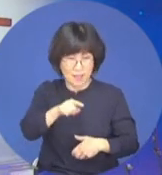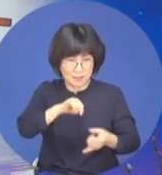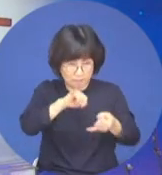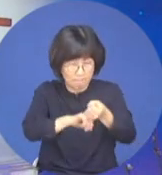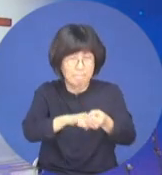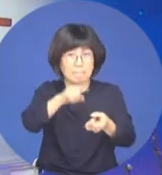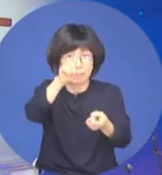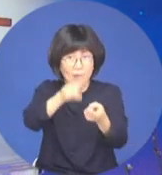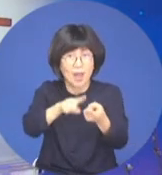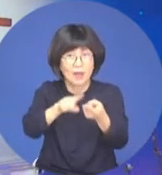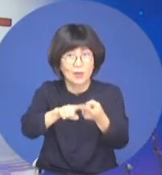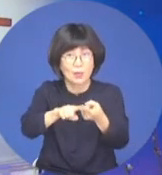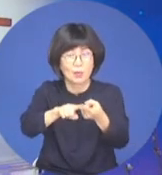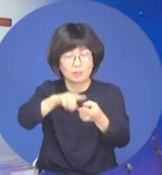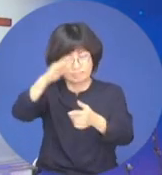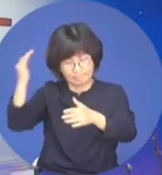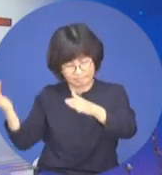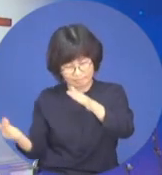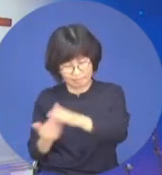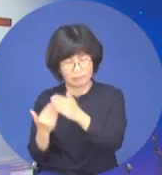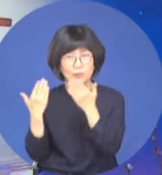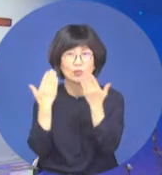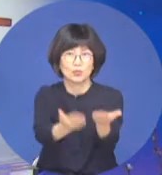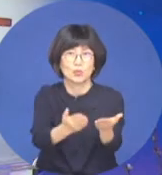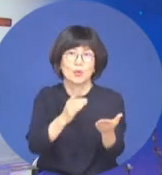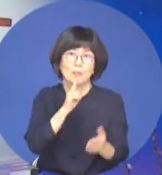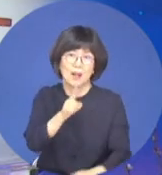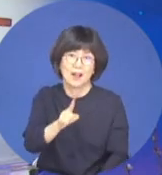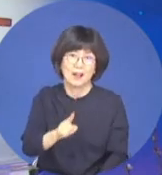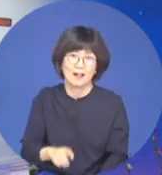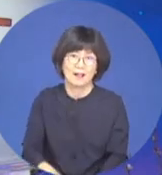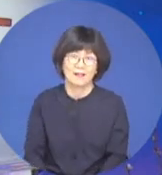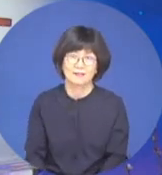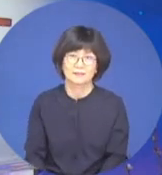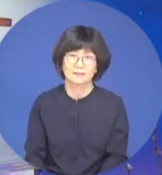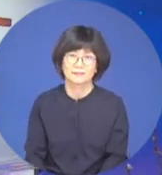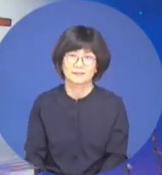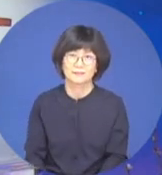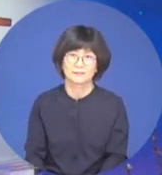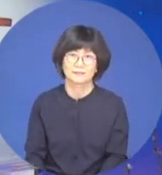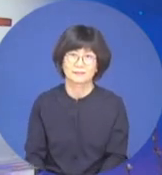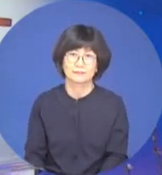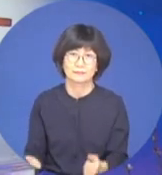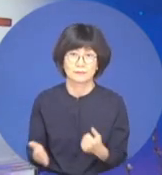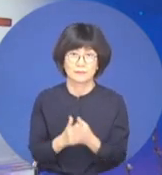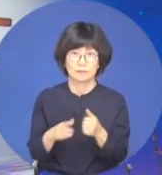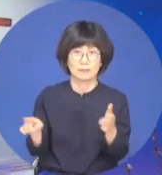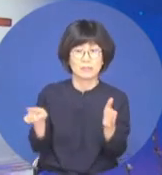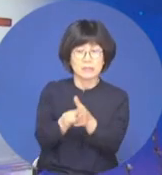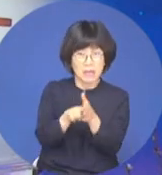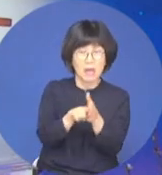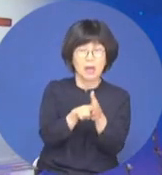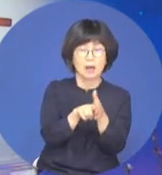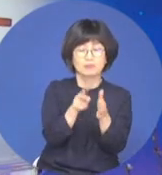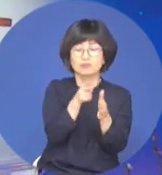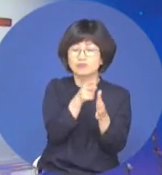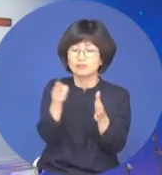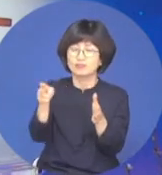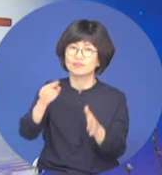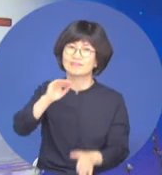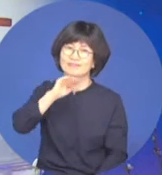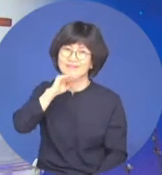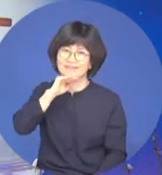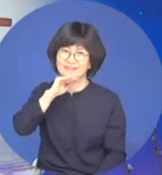뭐하리라? 이루어주리라고 말씀하십니다. 그러니까요, 신앙은 기다리는 것입니다. 여러분, 아브라함